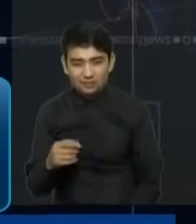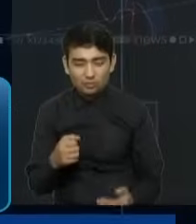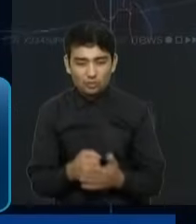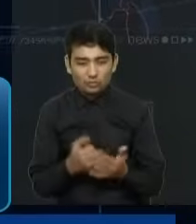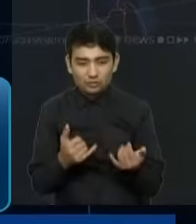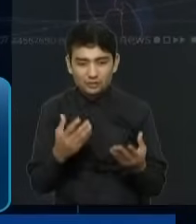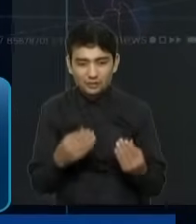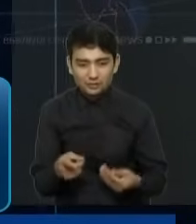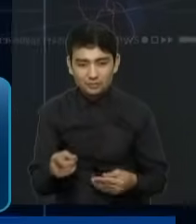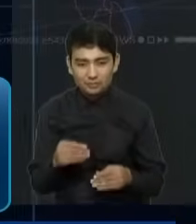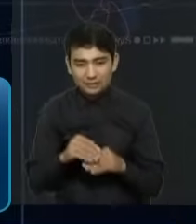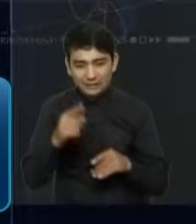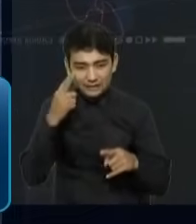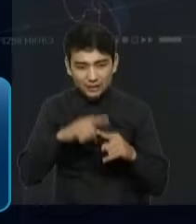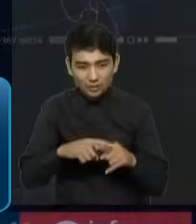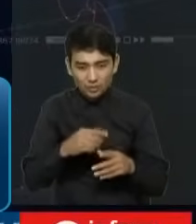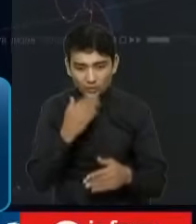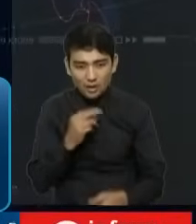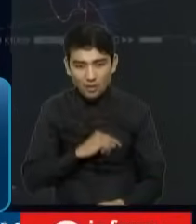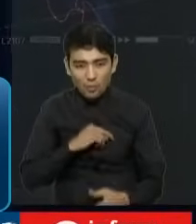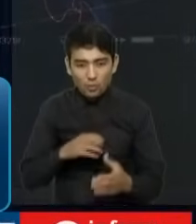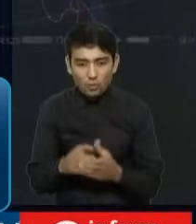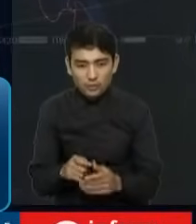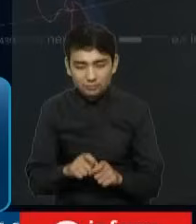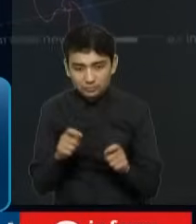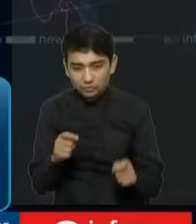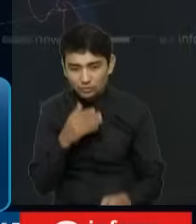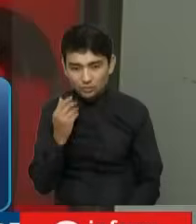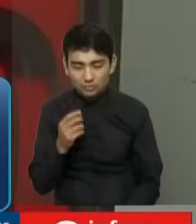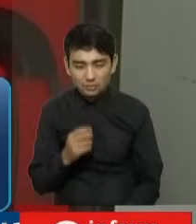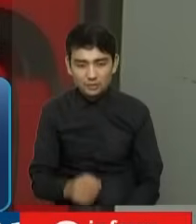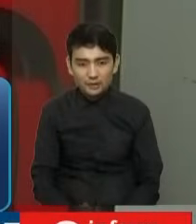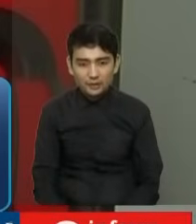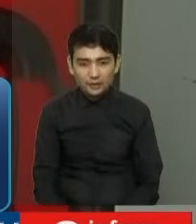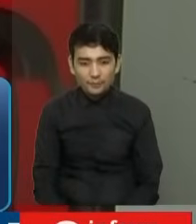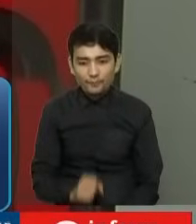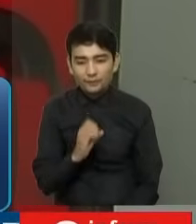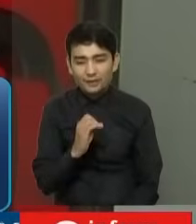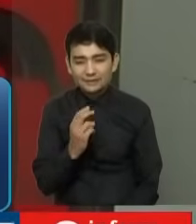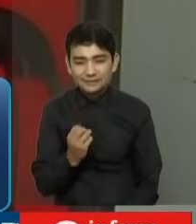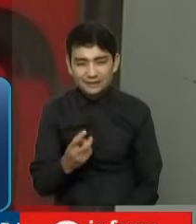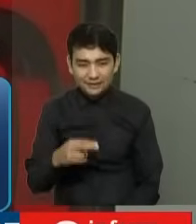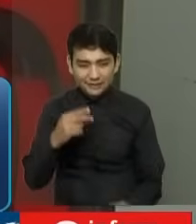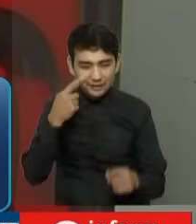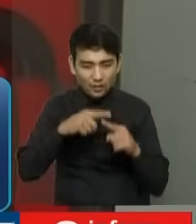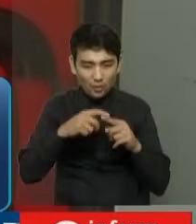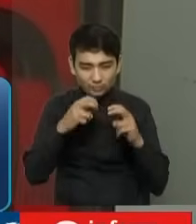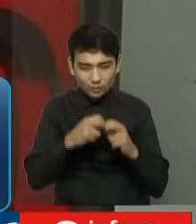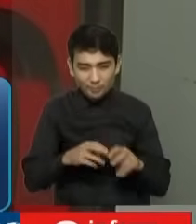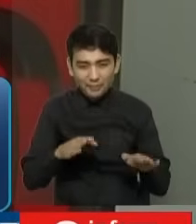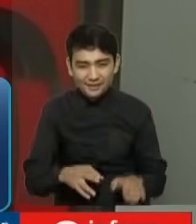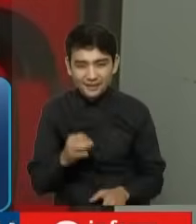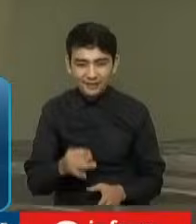день заседание рабочей группы и не сформировал ее. В ассоциации центров техосмотра отмечают, что